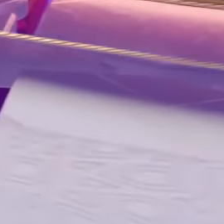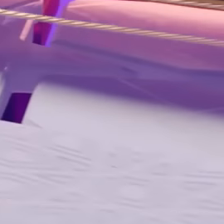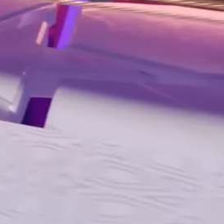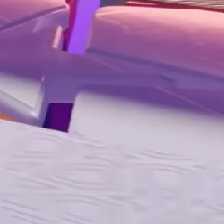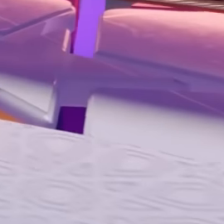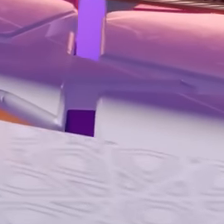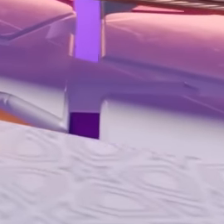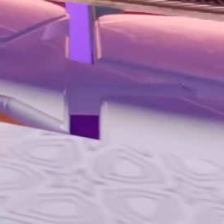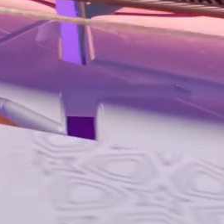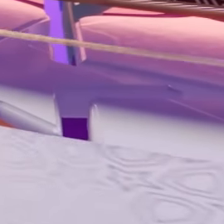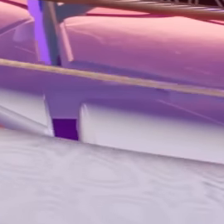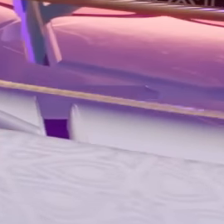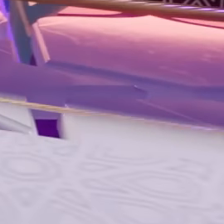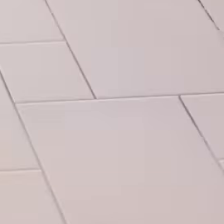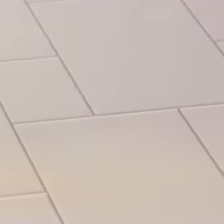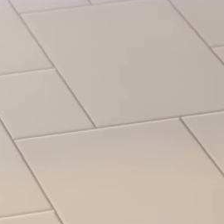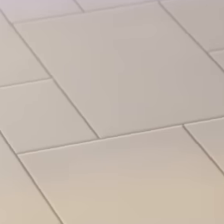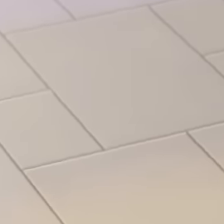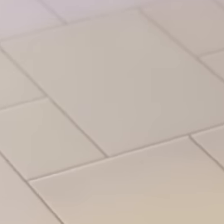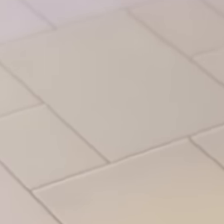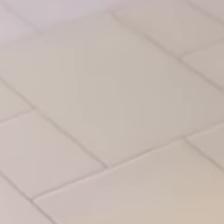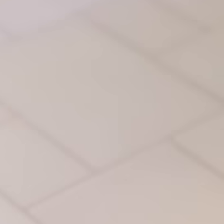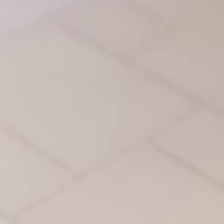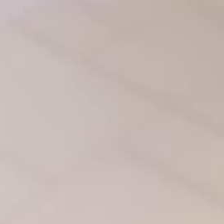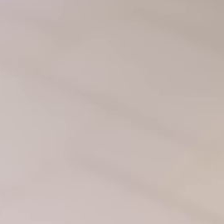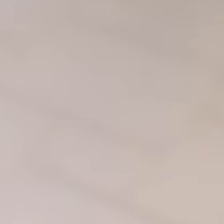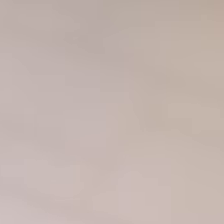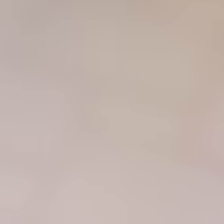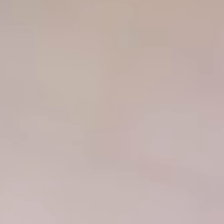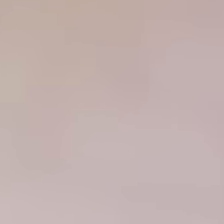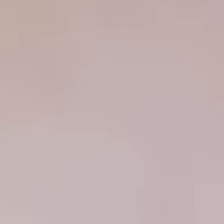waj'alhu lana hujjata